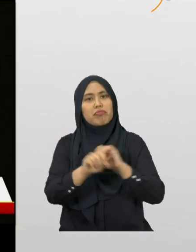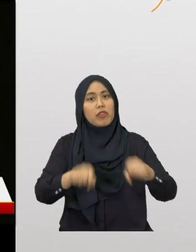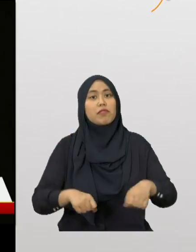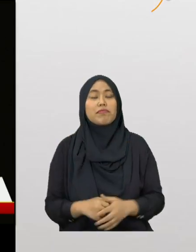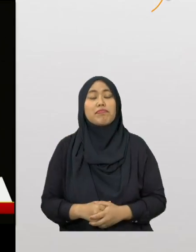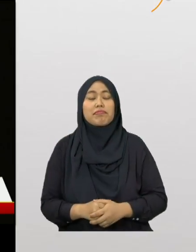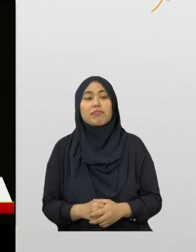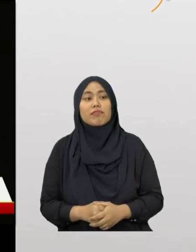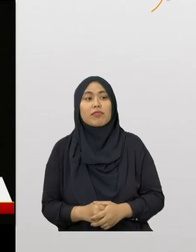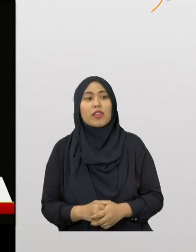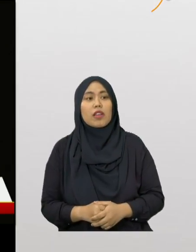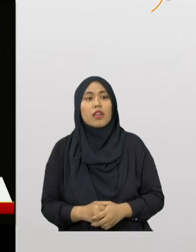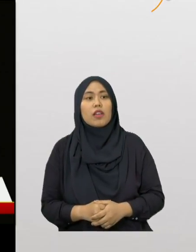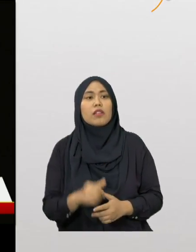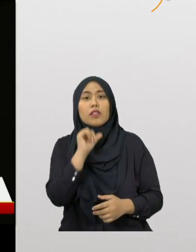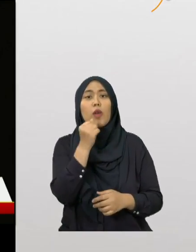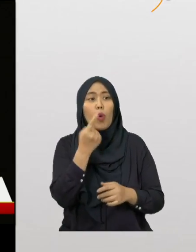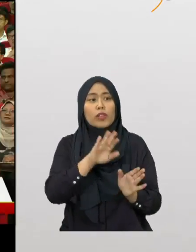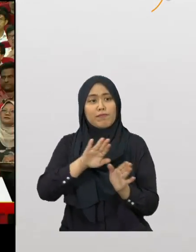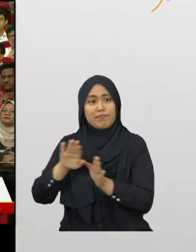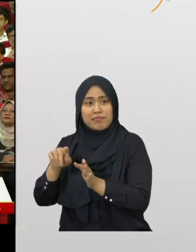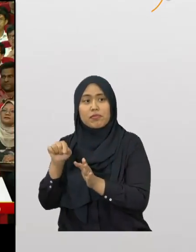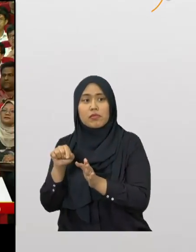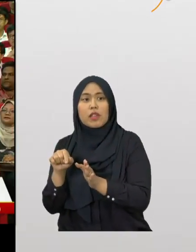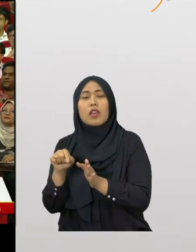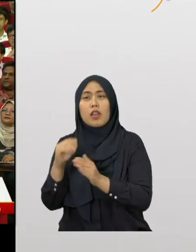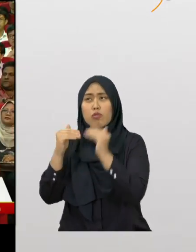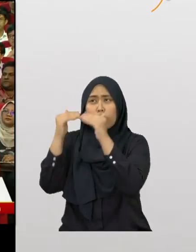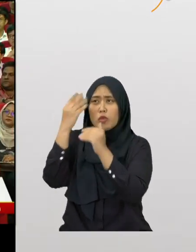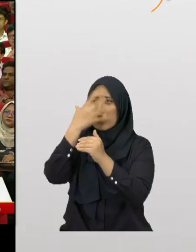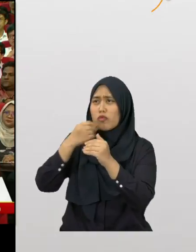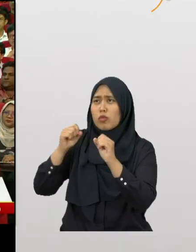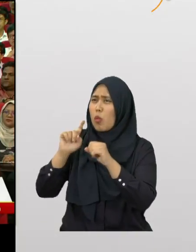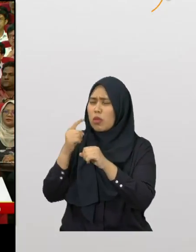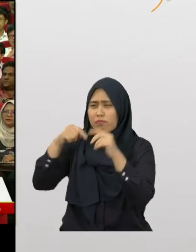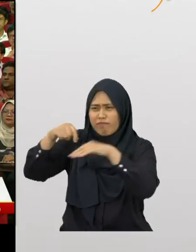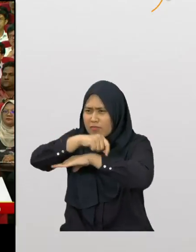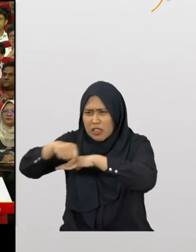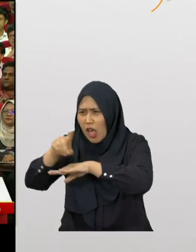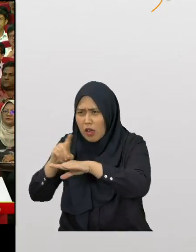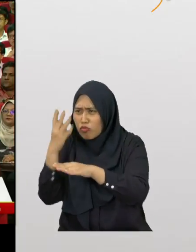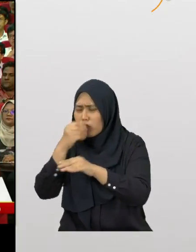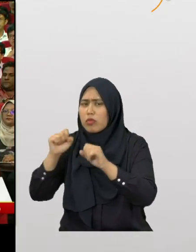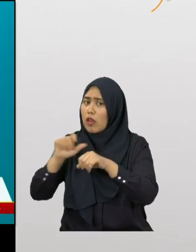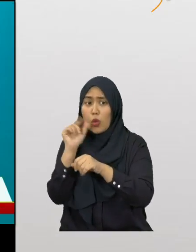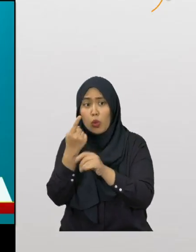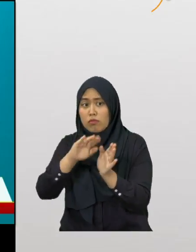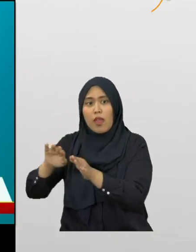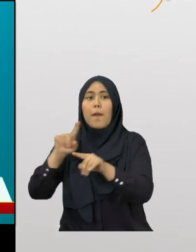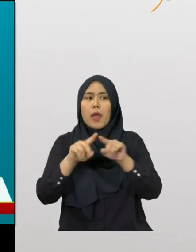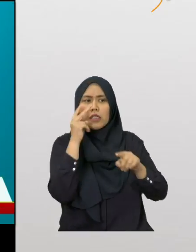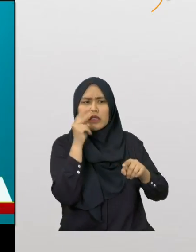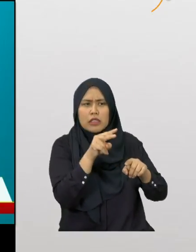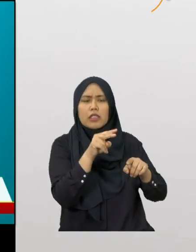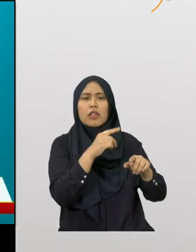Sebenarnya, selain reka bentuk dan kemudahannya, apa yang membuat saya lebih kagum ialah barisan lembaga